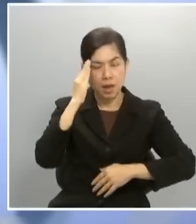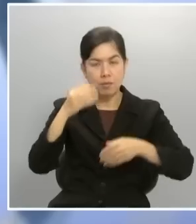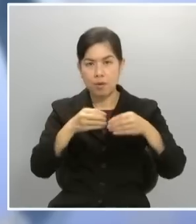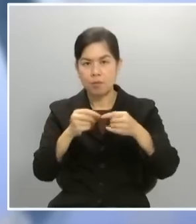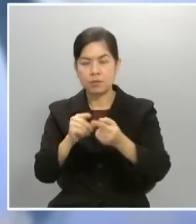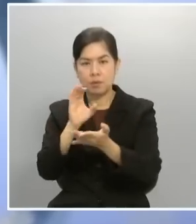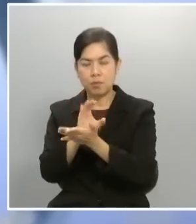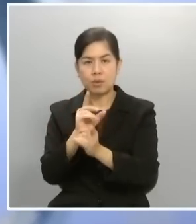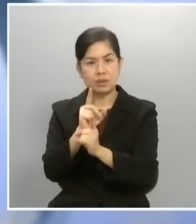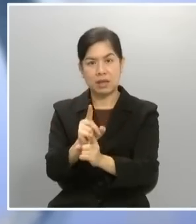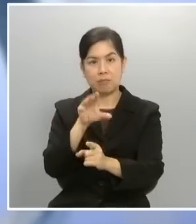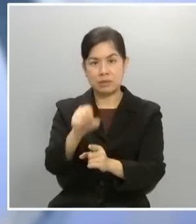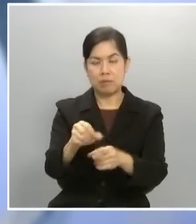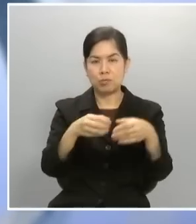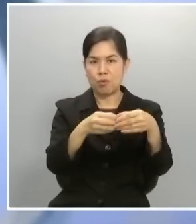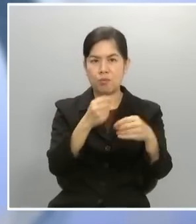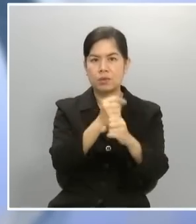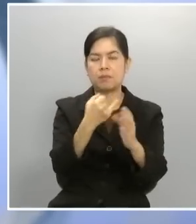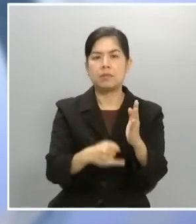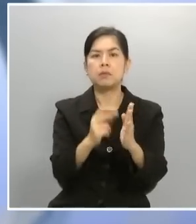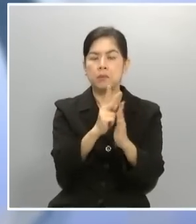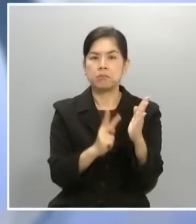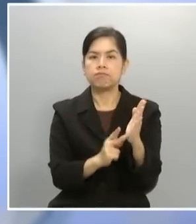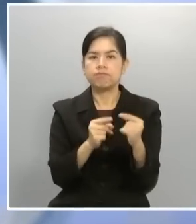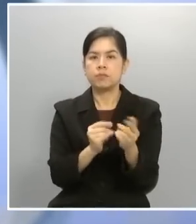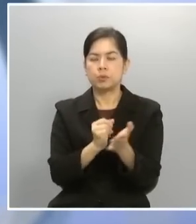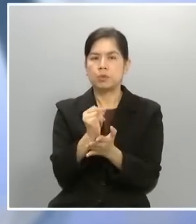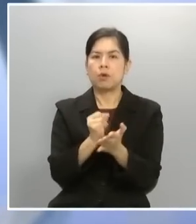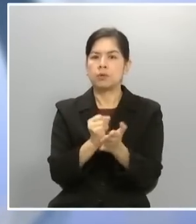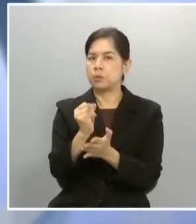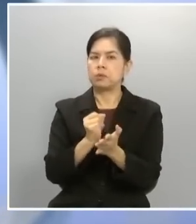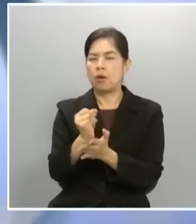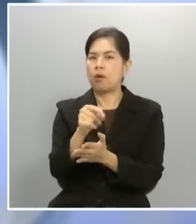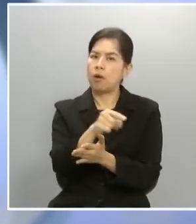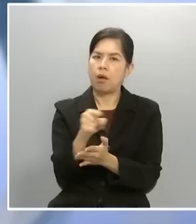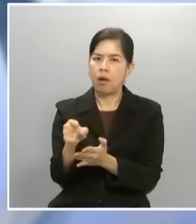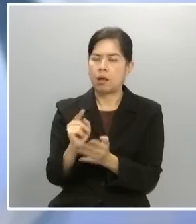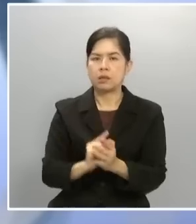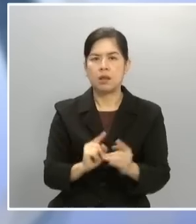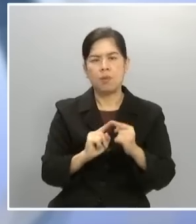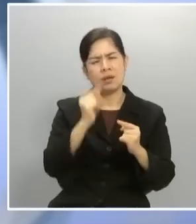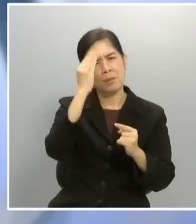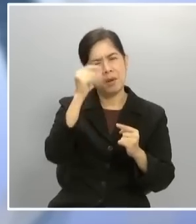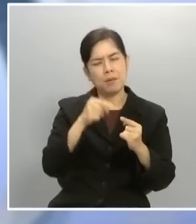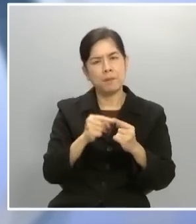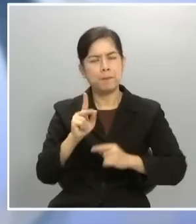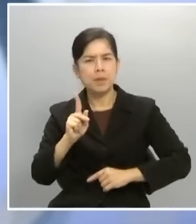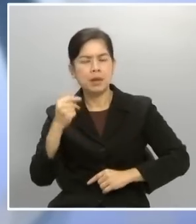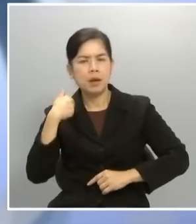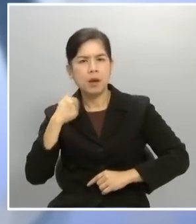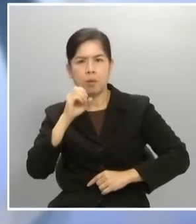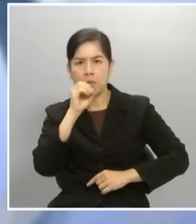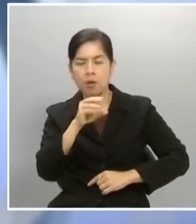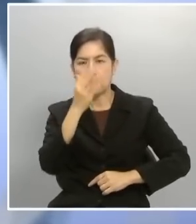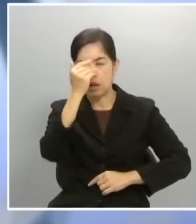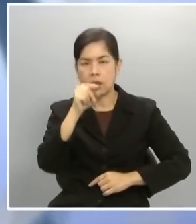บ่อนพนันออนไลน์แบบนี้ได้เนี่ยก็ถือว่าเป็นเรื่องคุณประโยชน์ของสังคมแล้วก็ประเทศชาติค่ะแต่สนเลยอยู่ดีๆมันมีข่าวอีกประเด็นนึงย้อนกลับมา